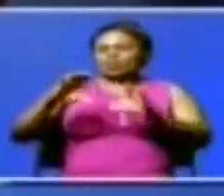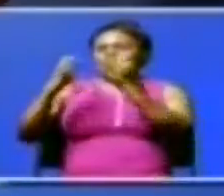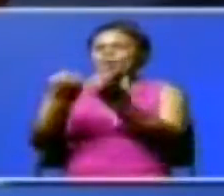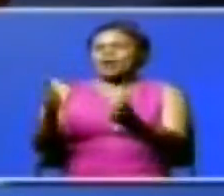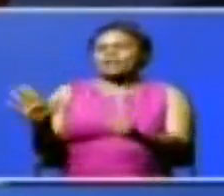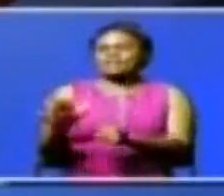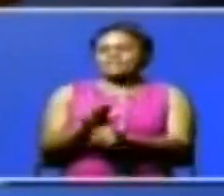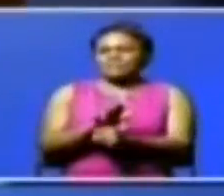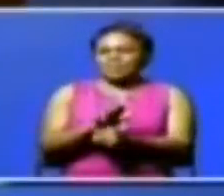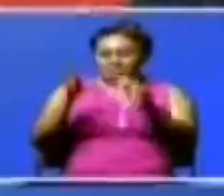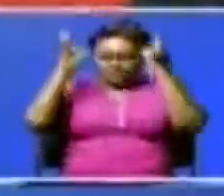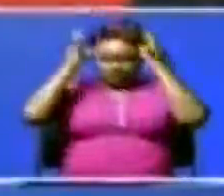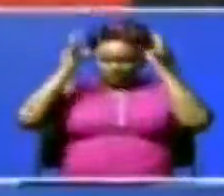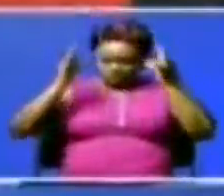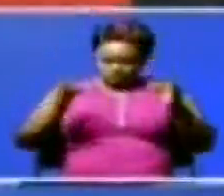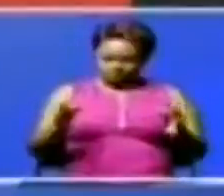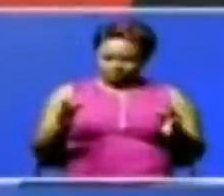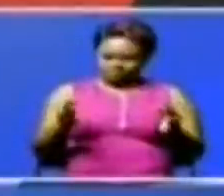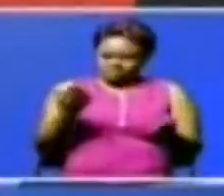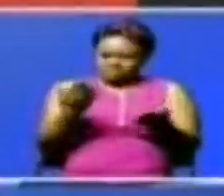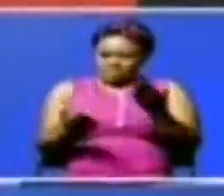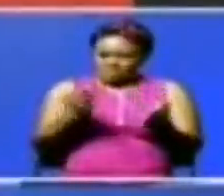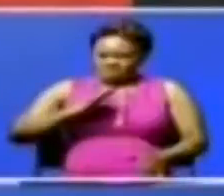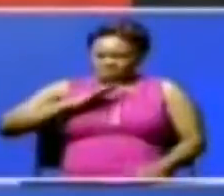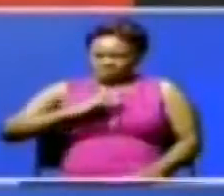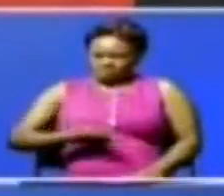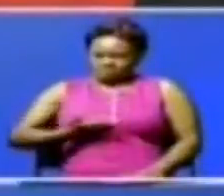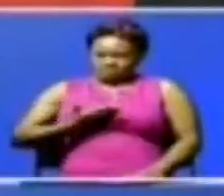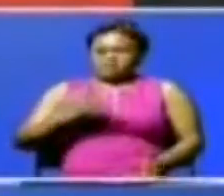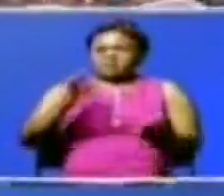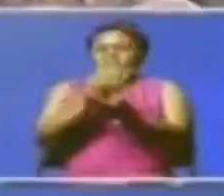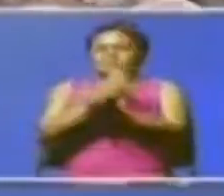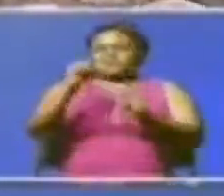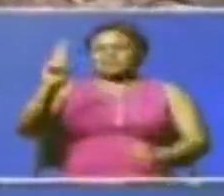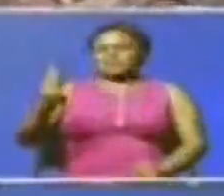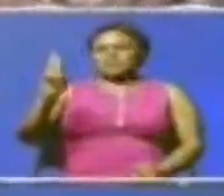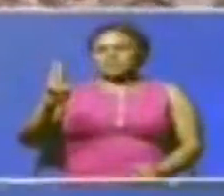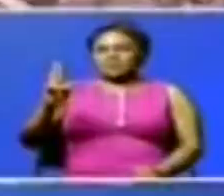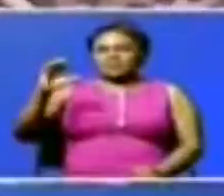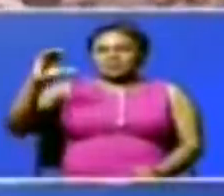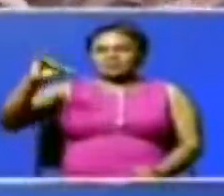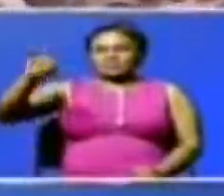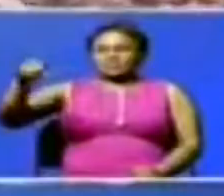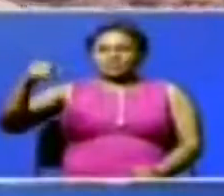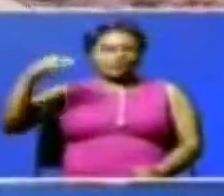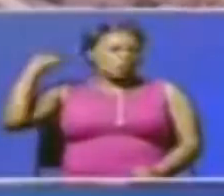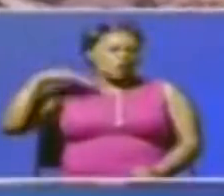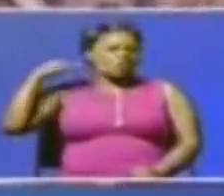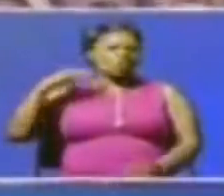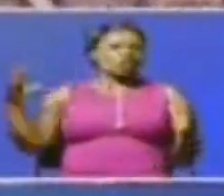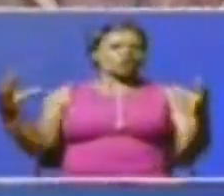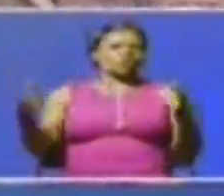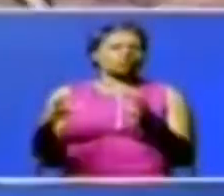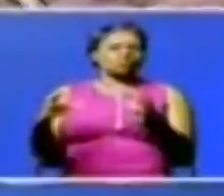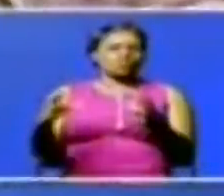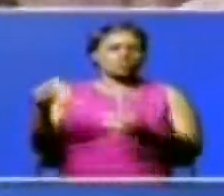duniani. Maamuzi haya yakionekana kumgadhabisha Rais Uhuru Kenyatta. Maraga na watu yake yao akora hao wamesema ati